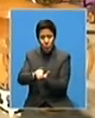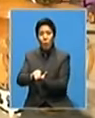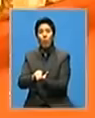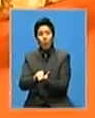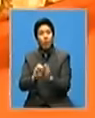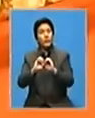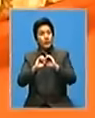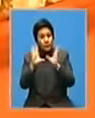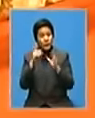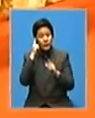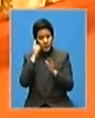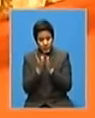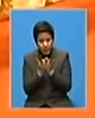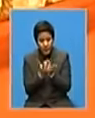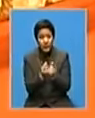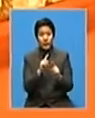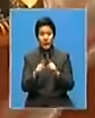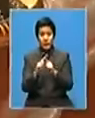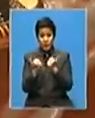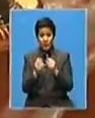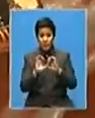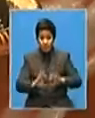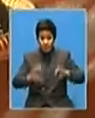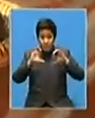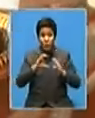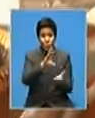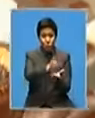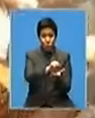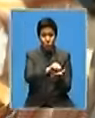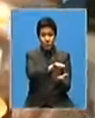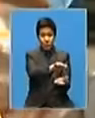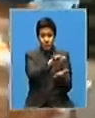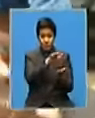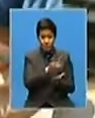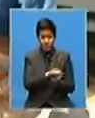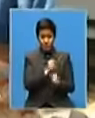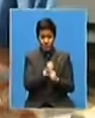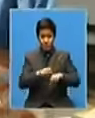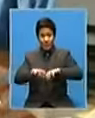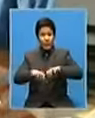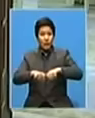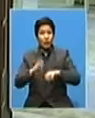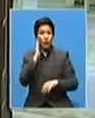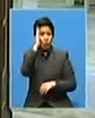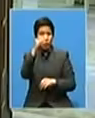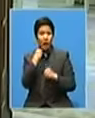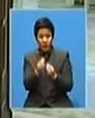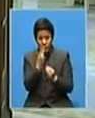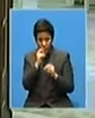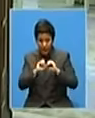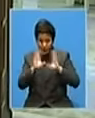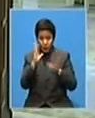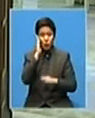ากมายนะครับโดยข้อมูลทั้งหมดนั้นรัฐบาลจะนำมาพิจารณาดำเนินการให้เกิดผลอย่างเป็นรูปธรรมโดยเร็วน